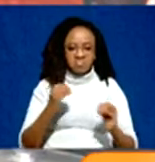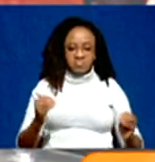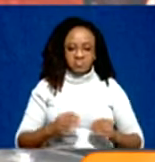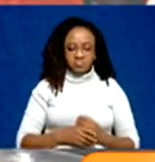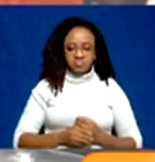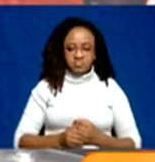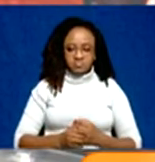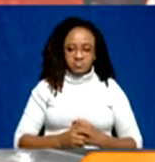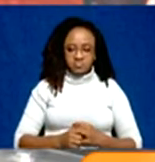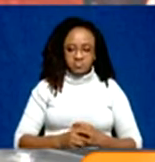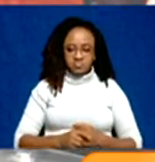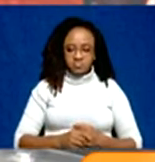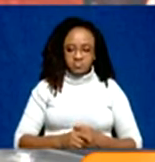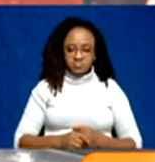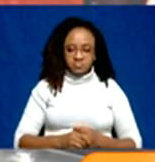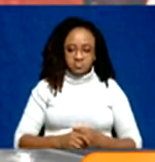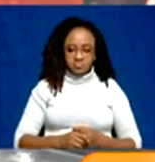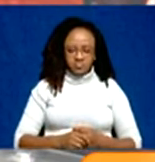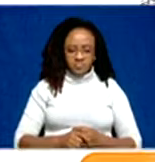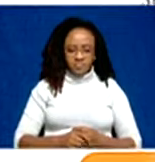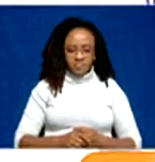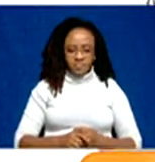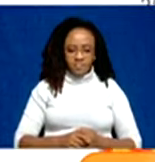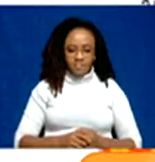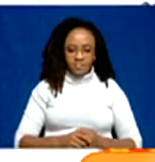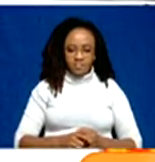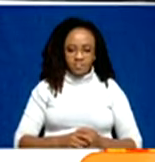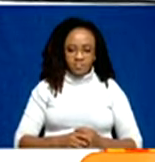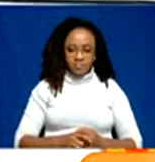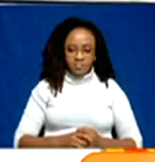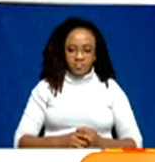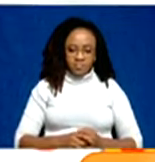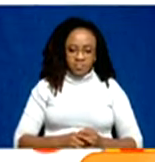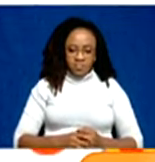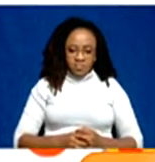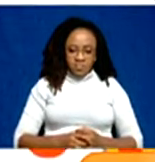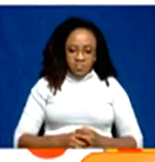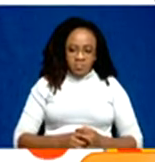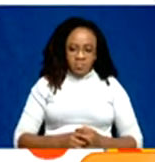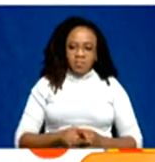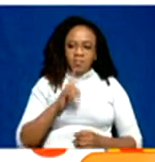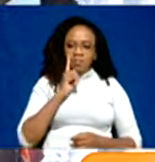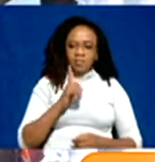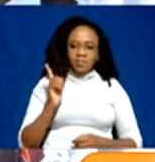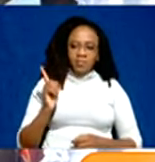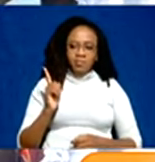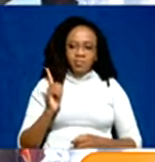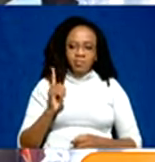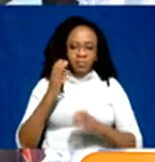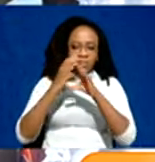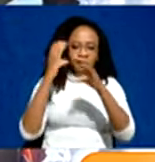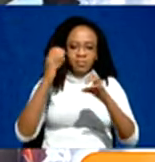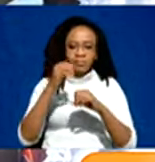wetu Ben Kirui ana maelezo zaidi. Haya ni mabaki ya basi la abiria lililokuwa